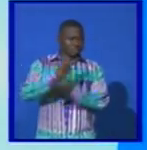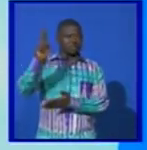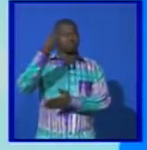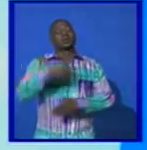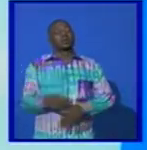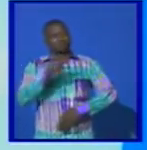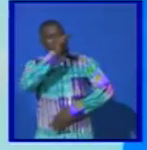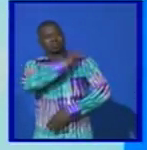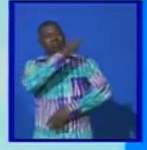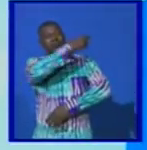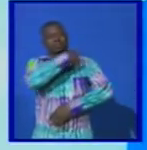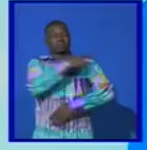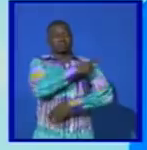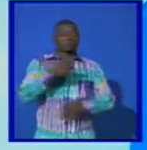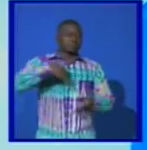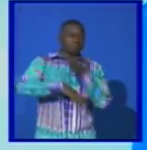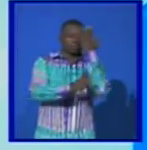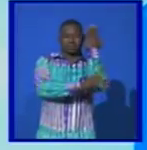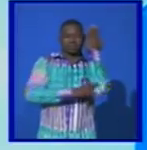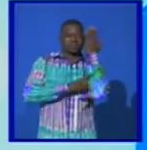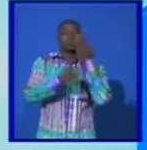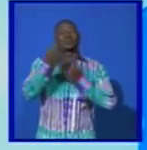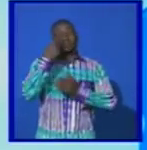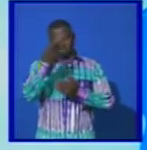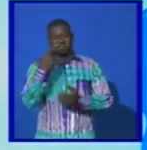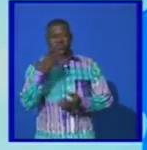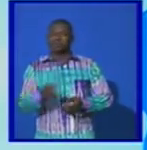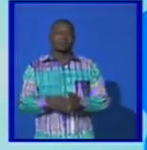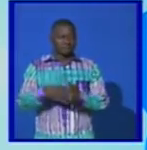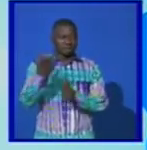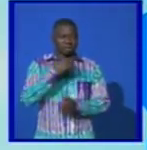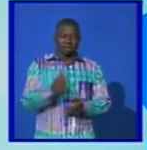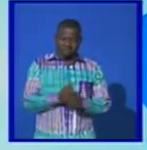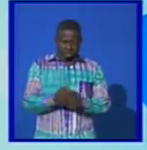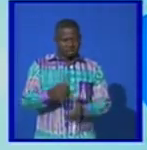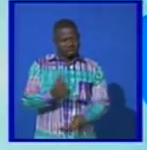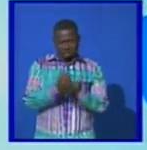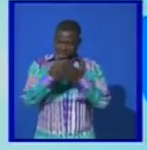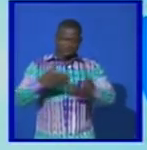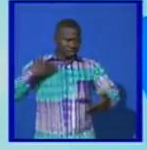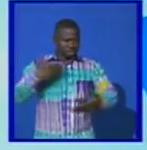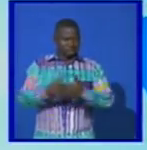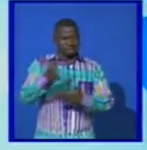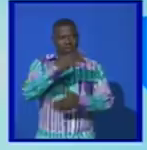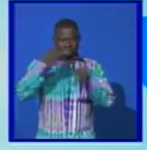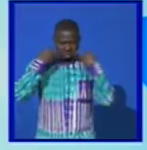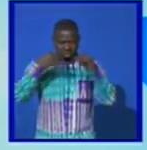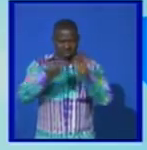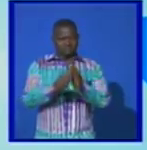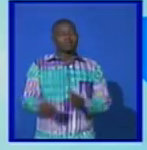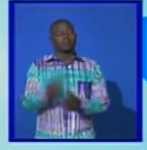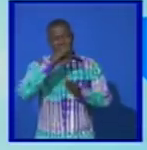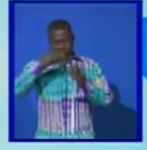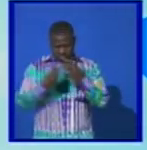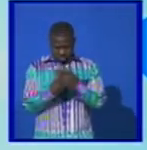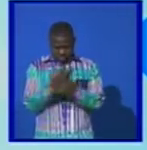Le CERLEA se propose de traiter l'information en la rendant plus accessible, mais aussi de promouvoir l'intégration économique en Afrique de